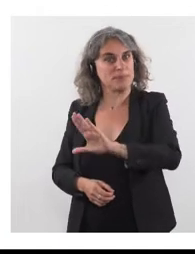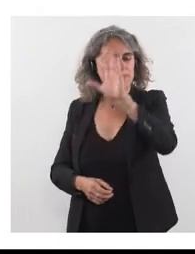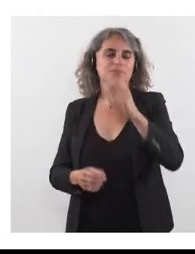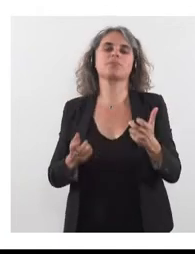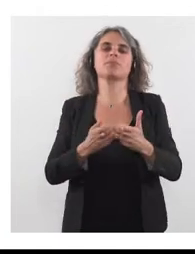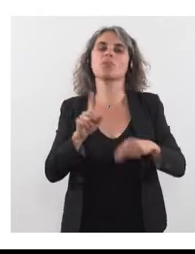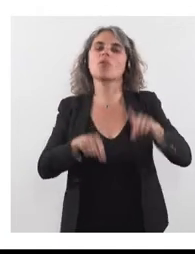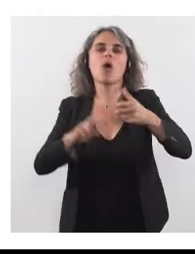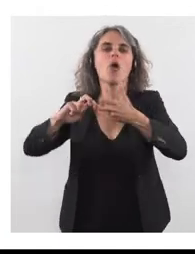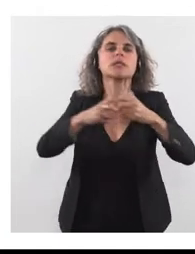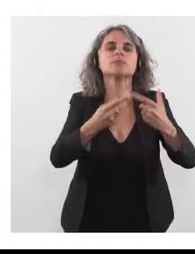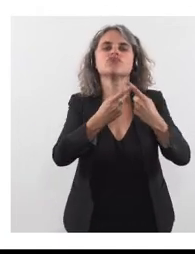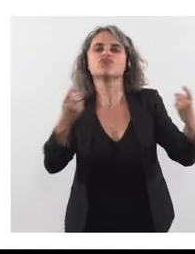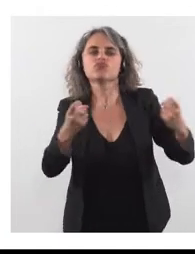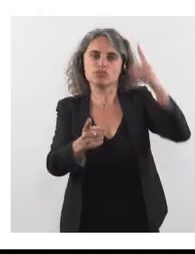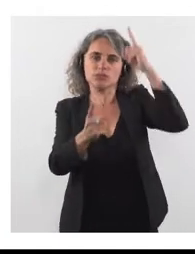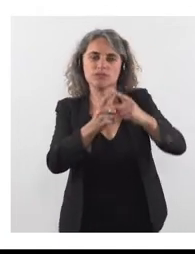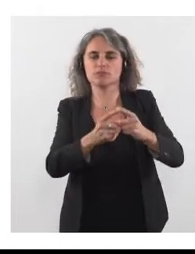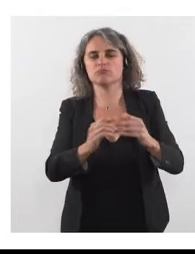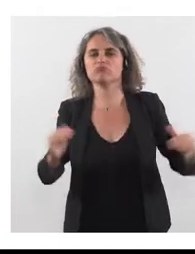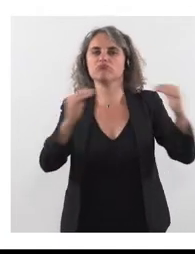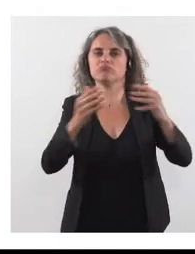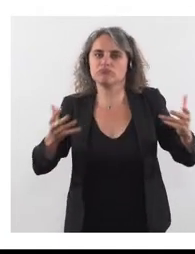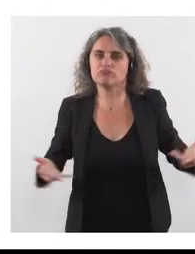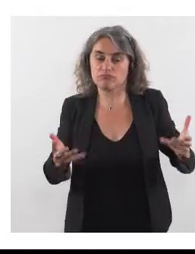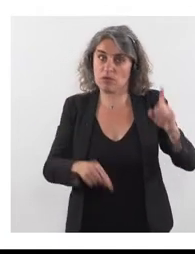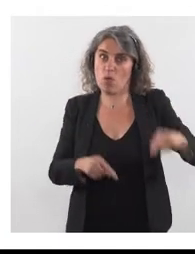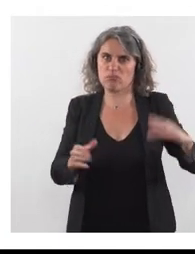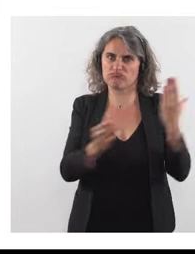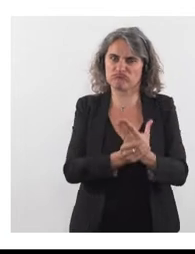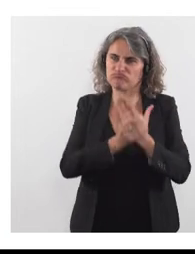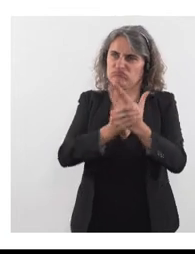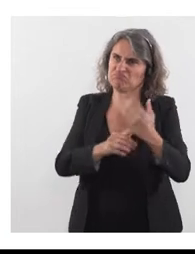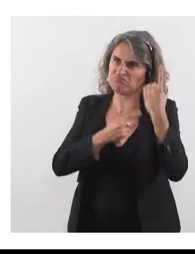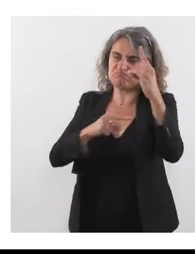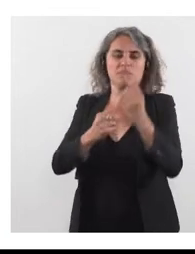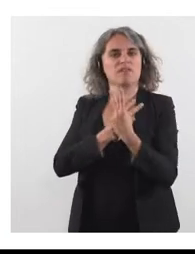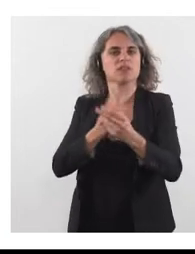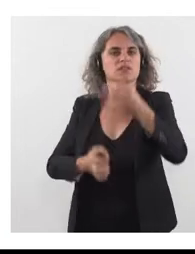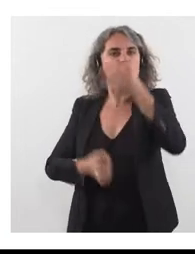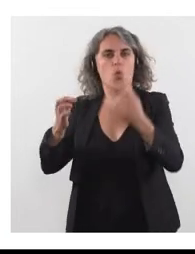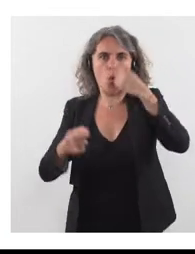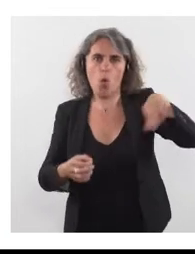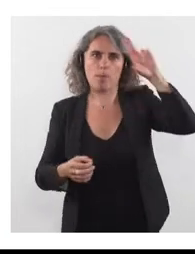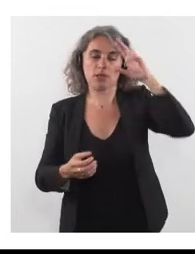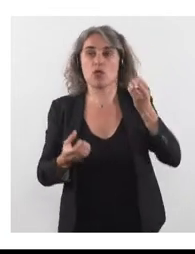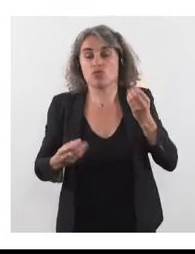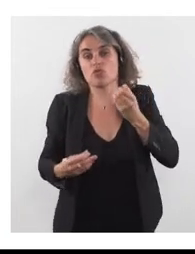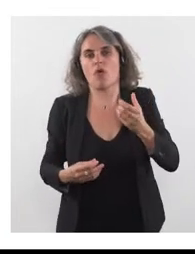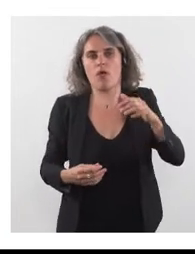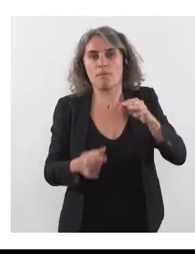organismes de promotion de l'égalité de traitement qui portent des actions devant la Cour de justice de l'Union européenne, ils les portent au niveau